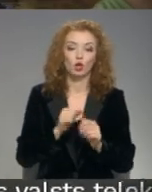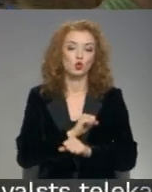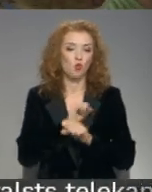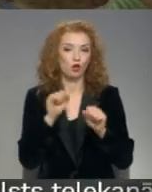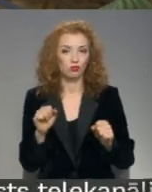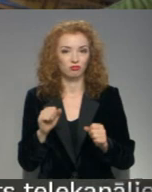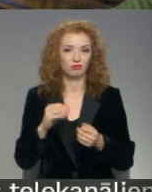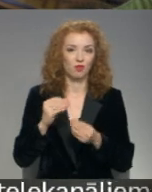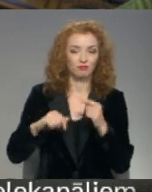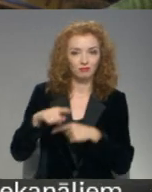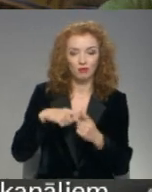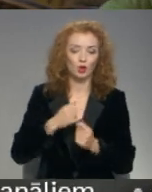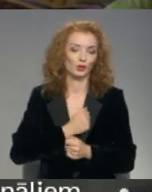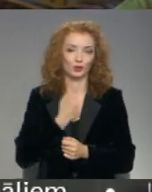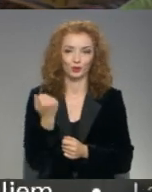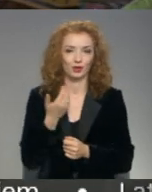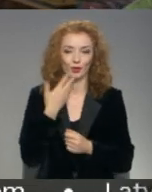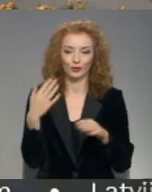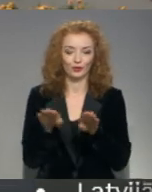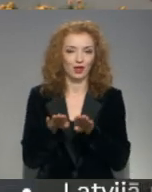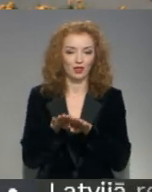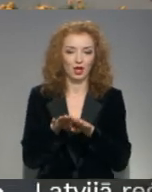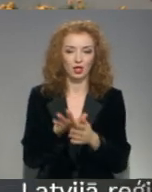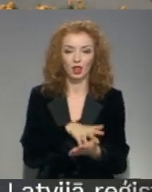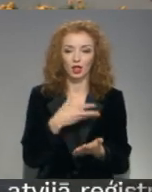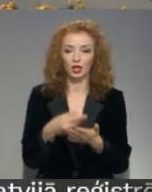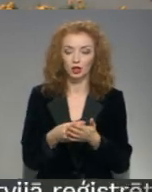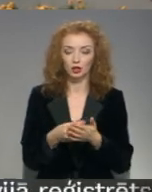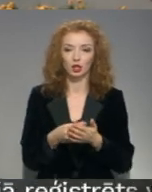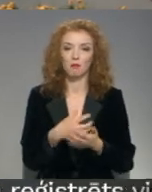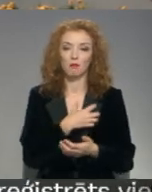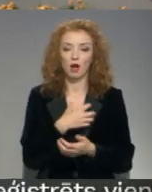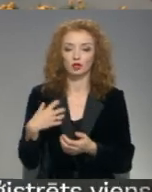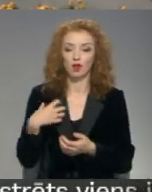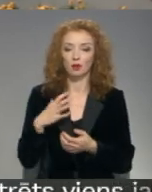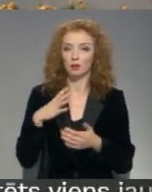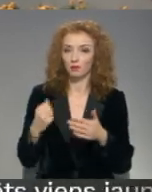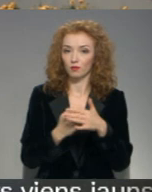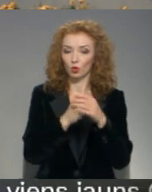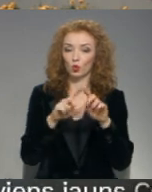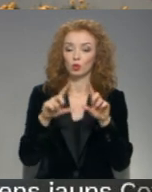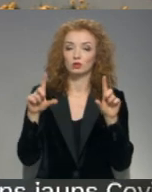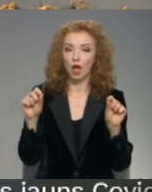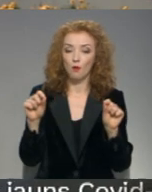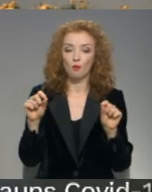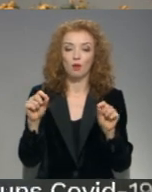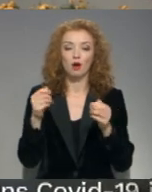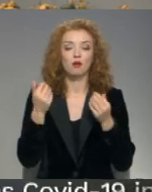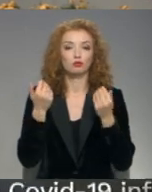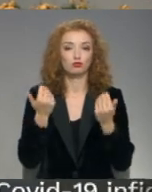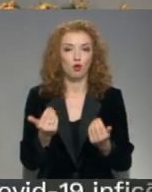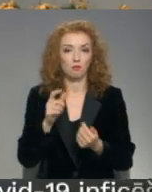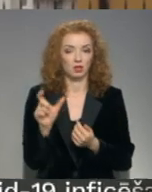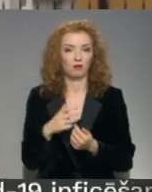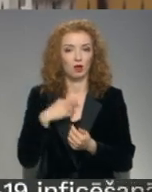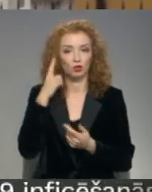ne visiem ir vienlīdz vienāds. Līdz šim pašvaldībai, es teiktu, prioritāte bija atbalsts uzņēmējdarbībai, kur ļoti daudz paveikts. Par šobrīd, es domāju, ir